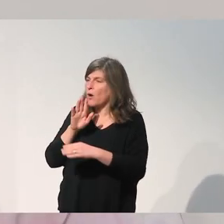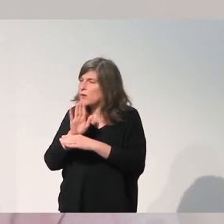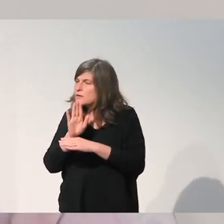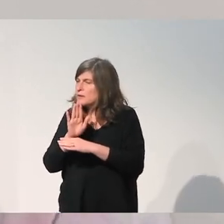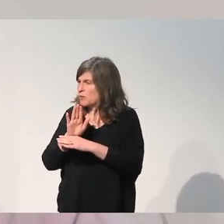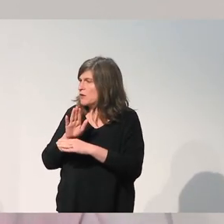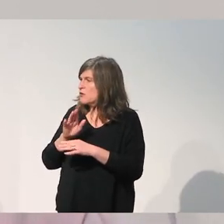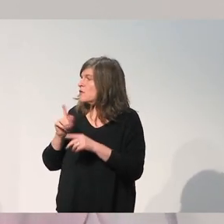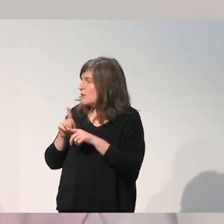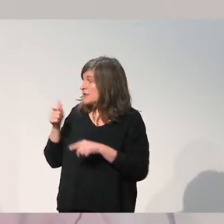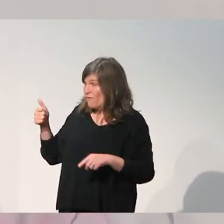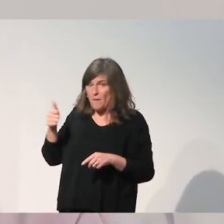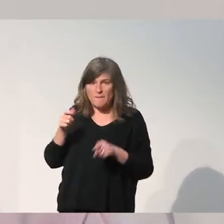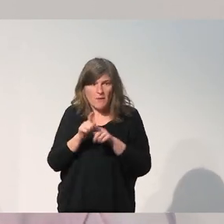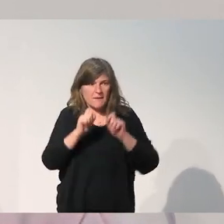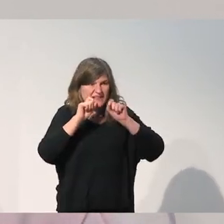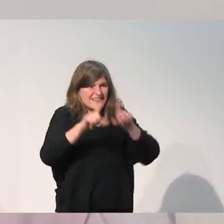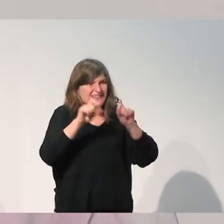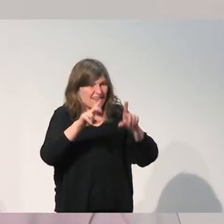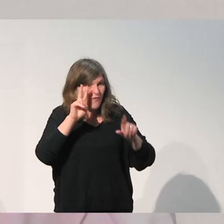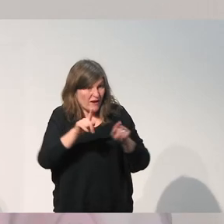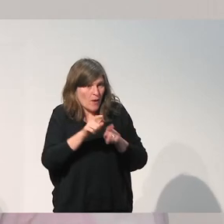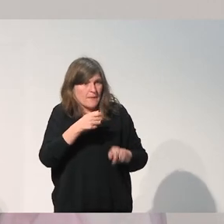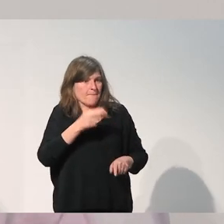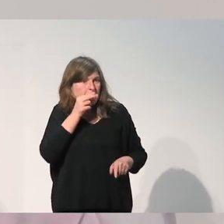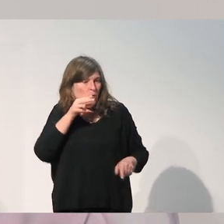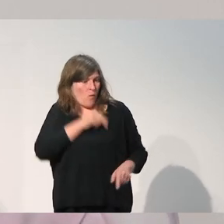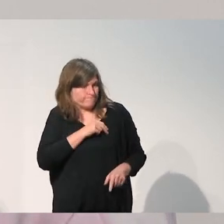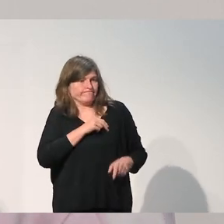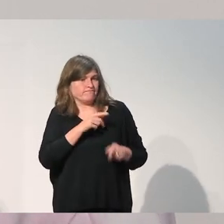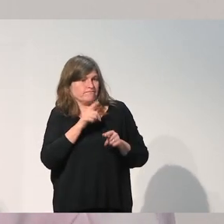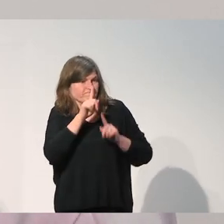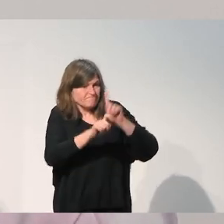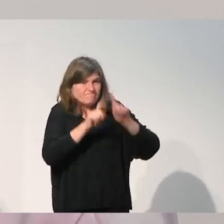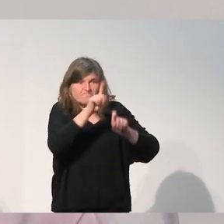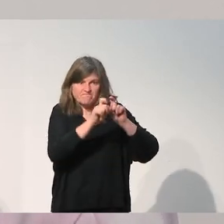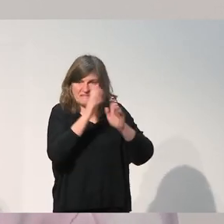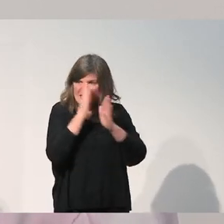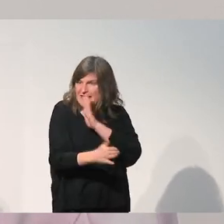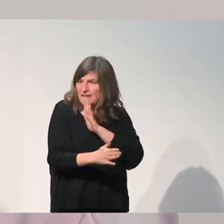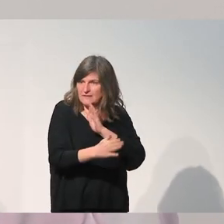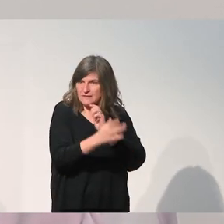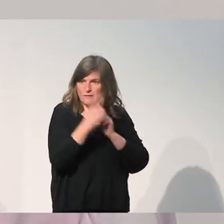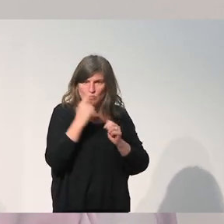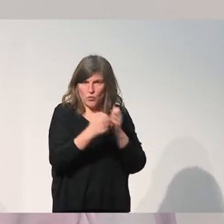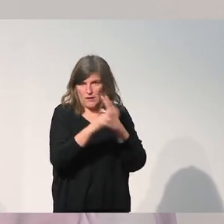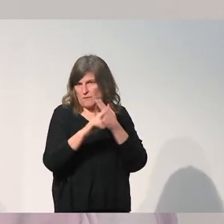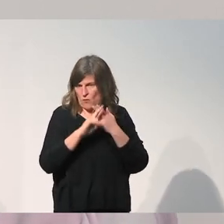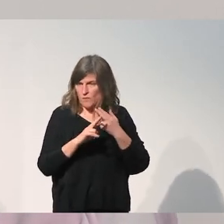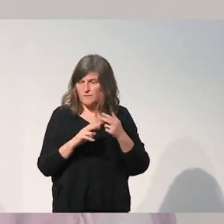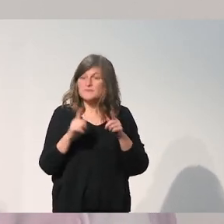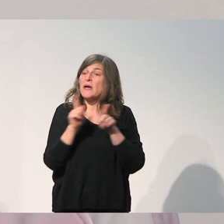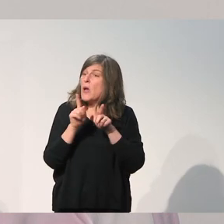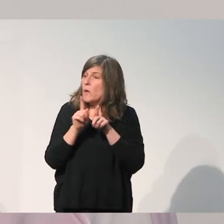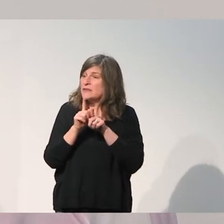en leur mettant un micro, en leur posant de manière très directe des questions, et puis vous vous êtes appuyé également sur